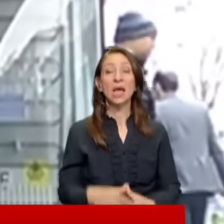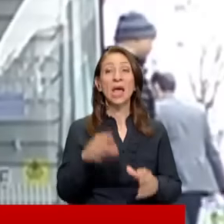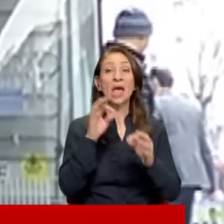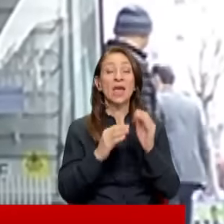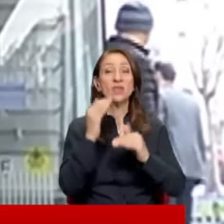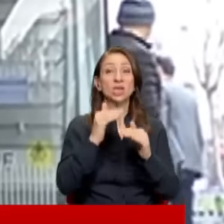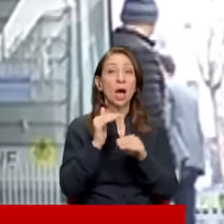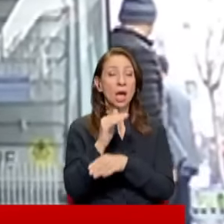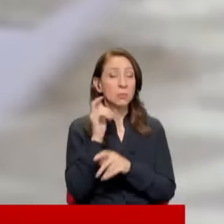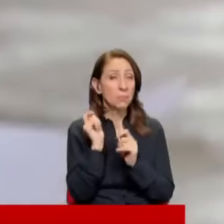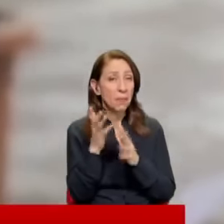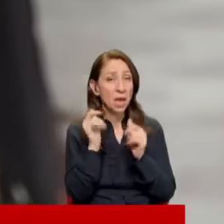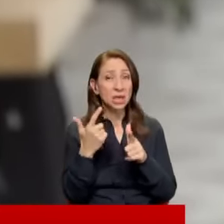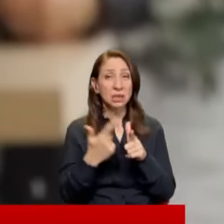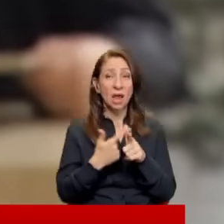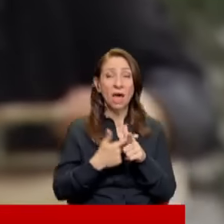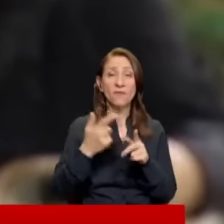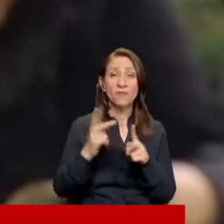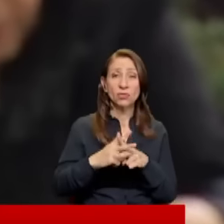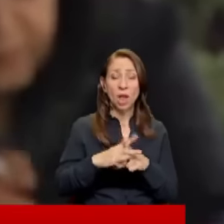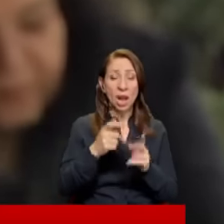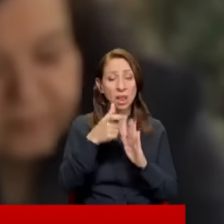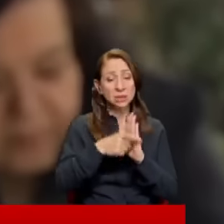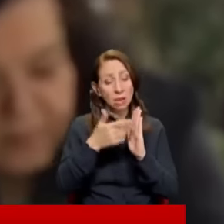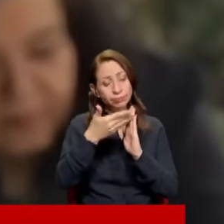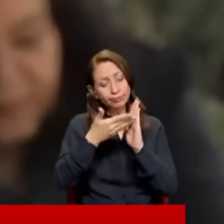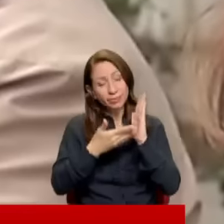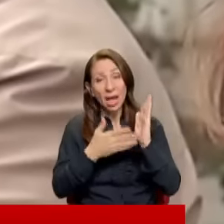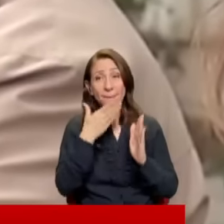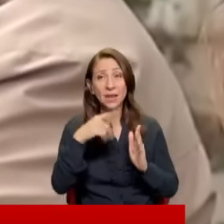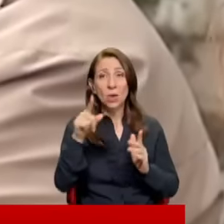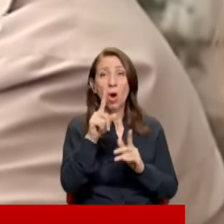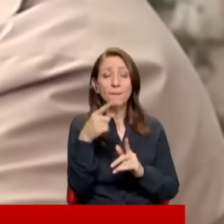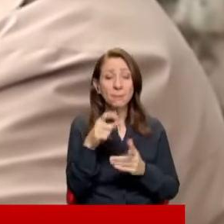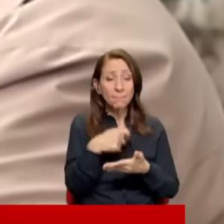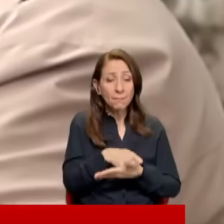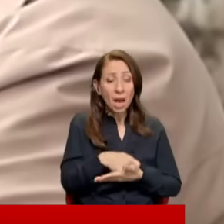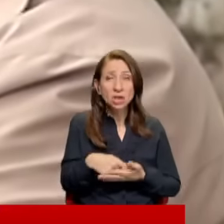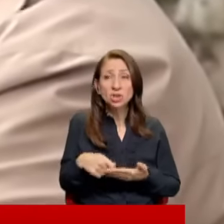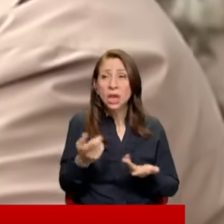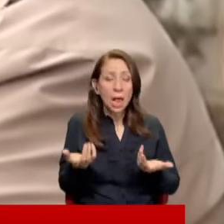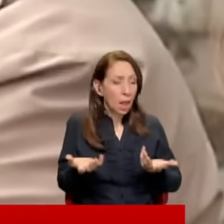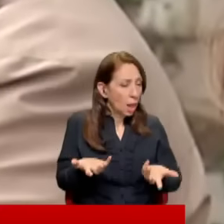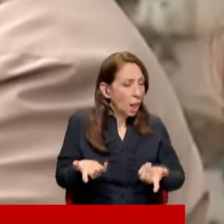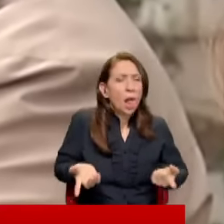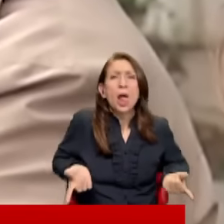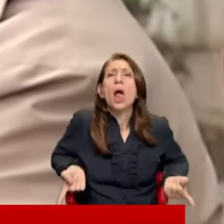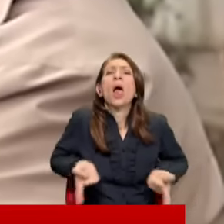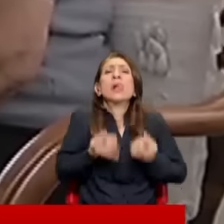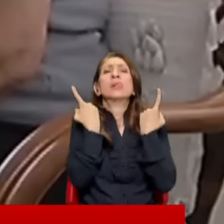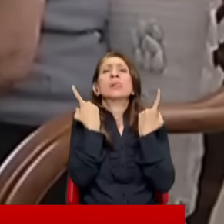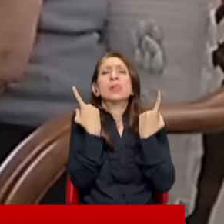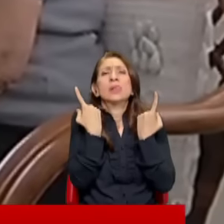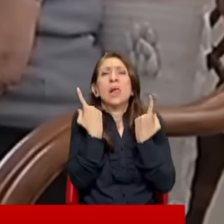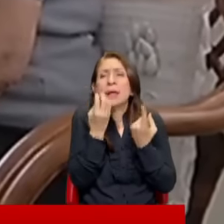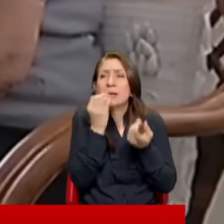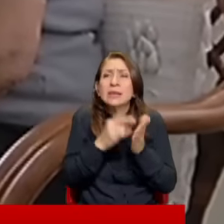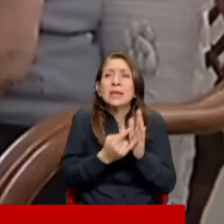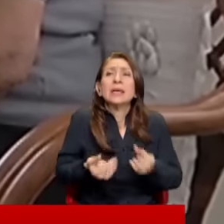enflasyon Hayat pahalılığı kira fatura liste uzuyor emekli ise 10.000 L maaşla işin İçinden nasıl çıkacağını düşünüyor